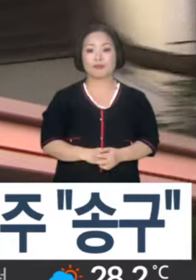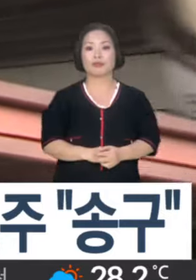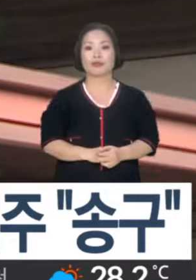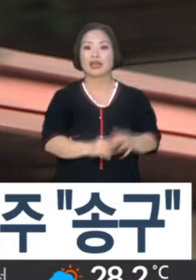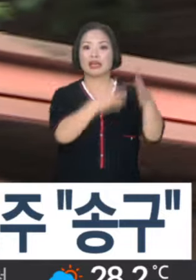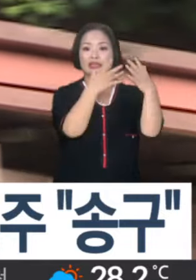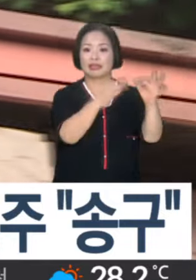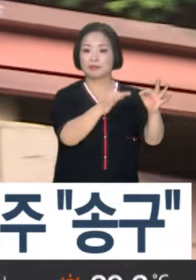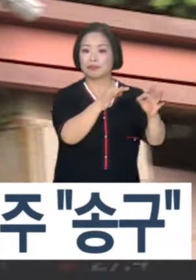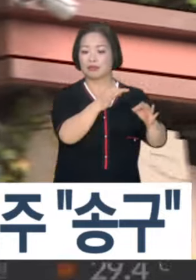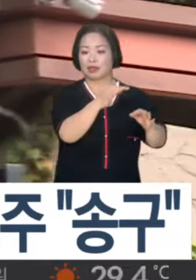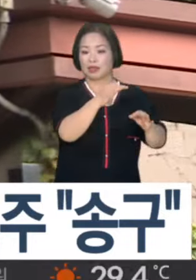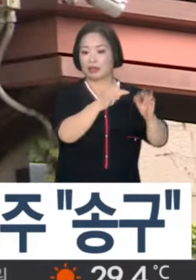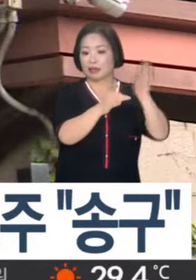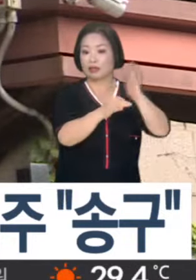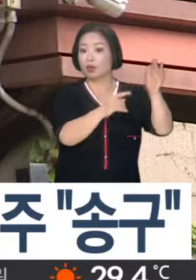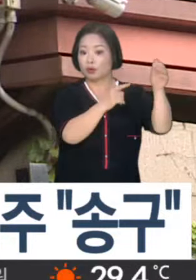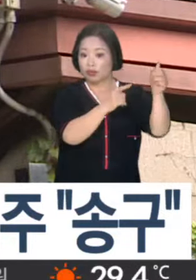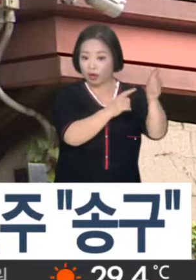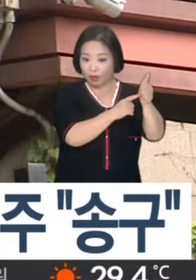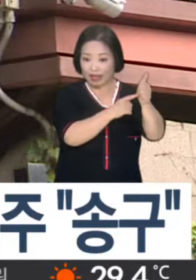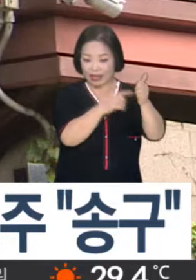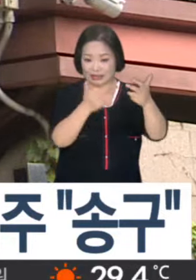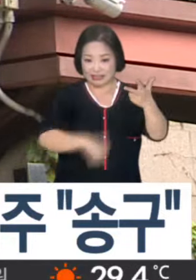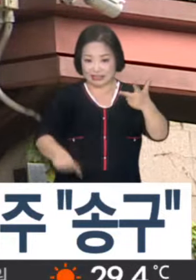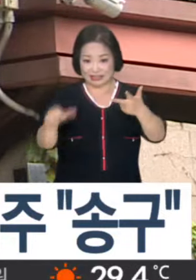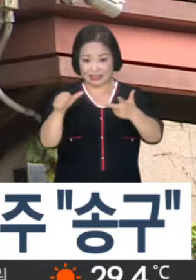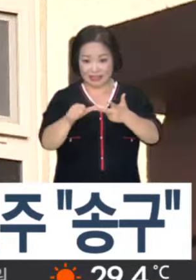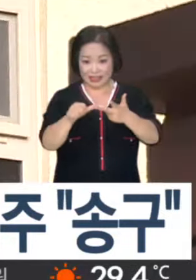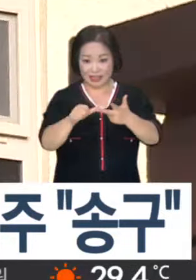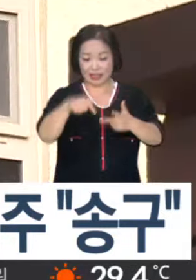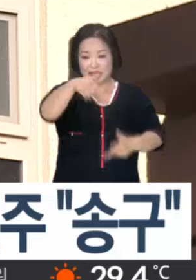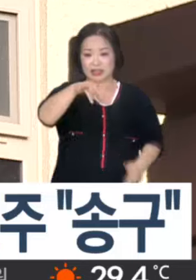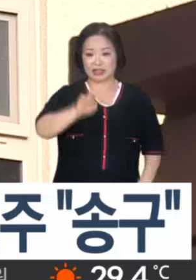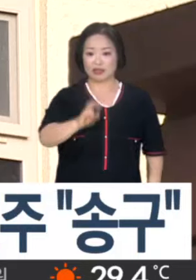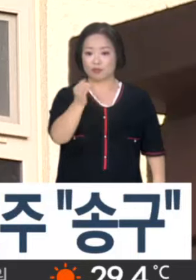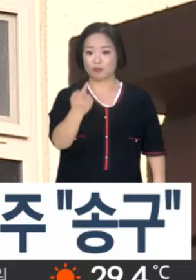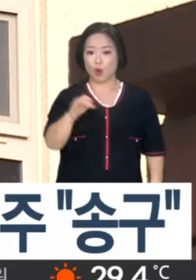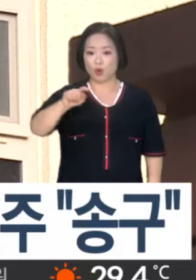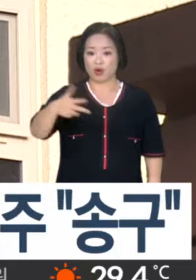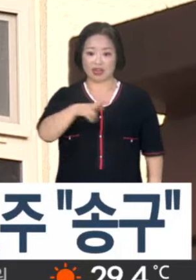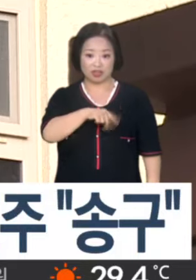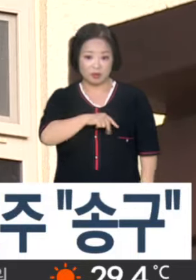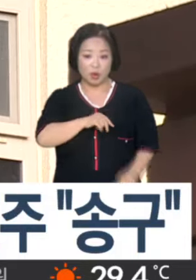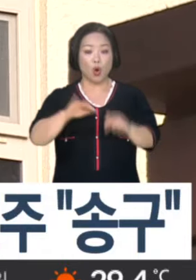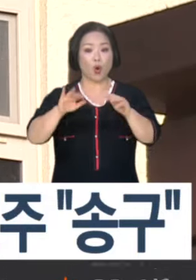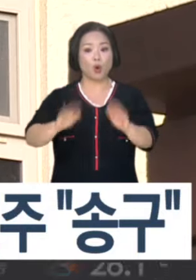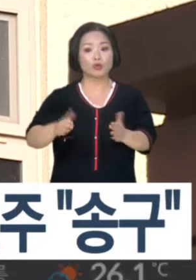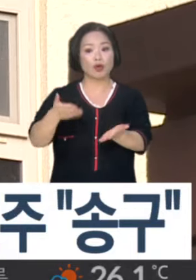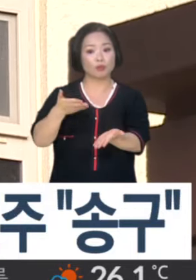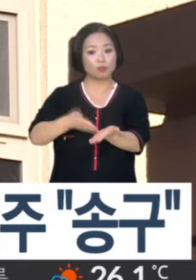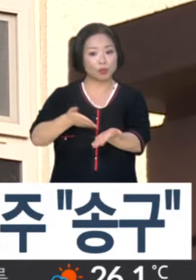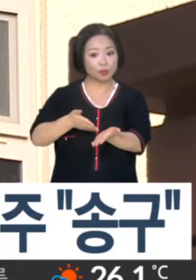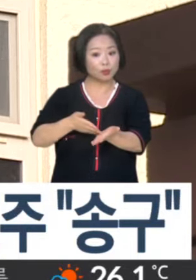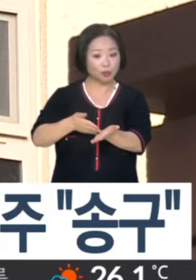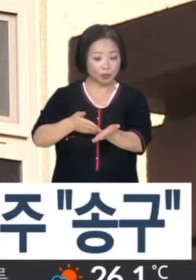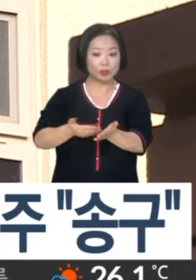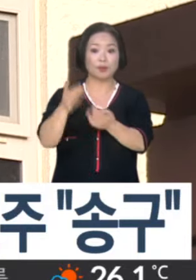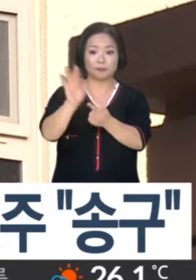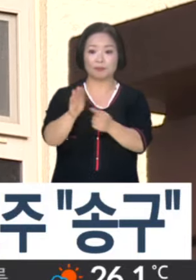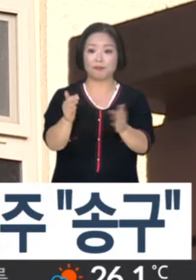대통령의 3남이자 이희호 여사의 친자인 민주당 김홍걸 전의원은 오늘 보도 자료를 통해서 이같이